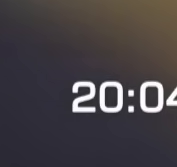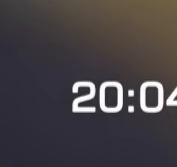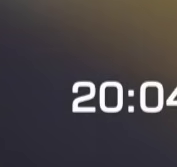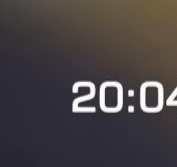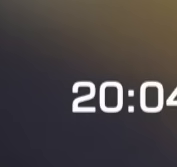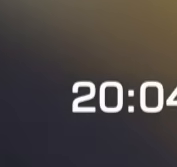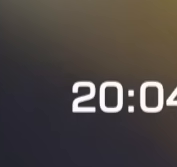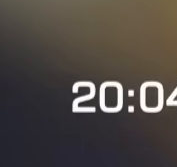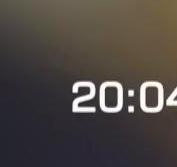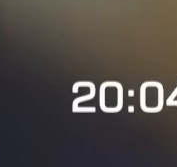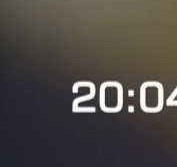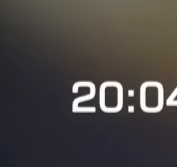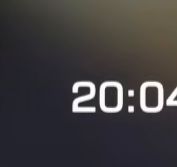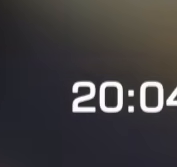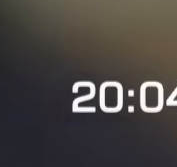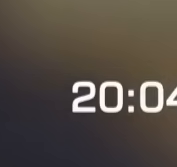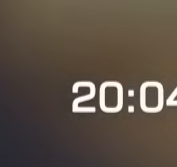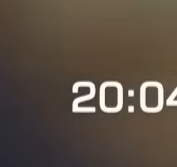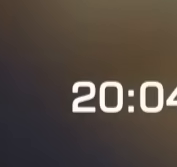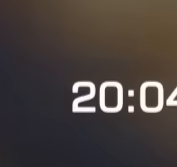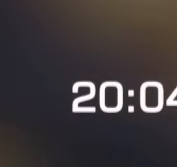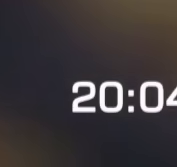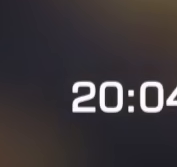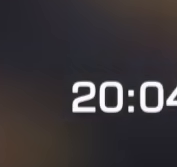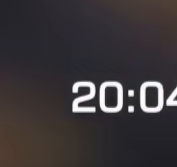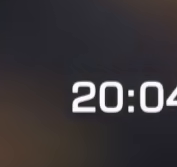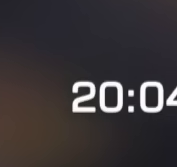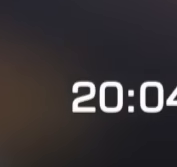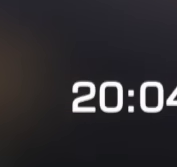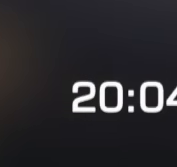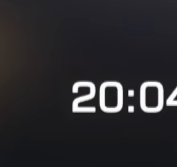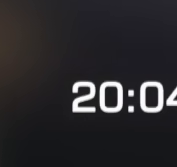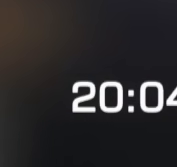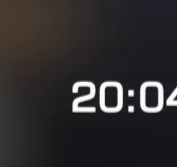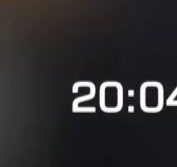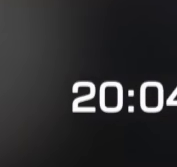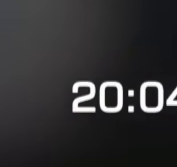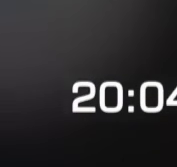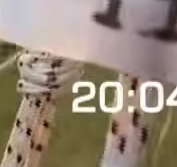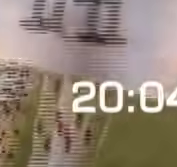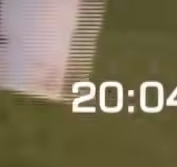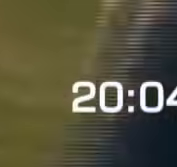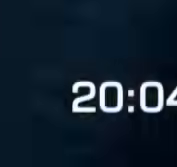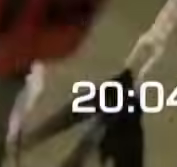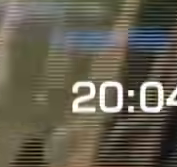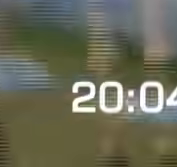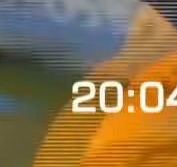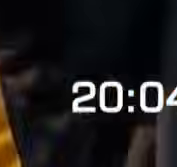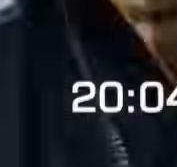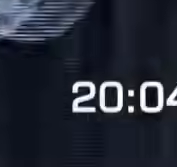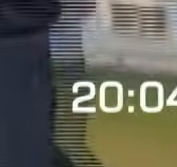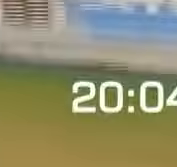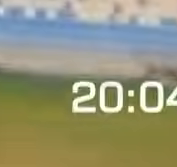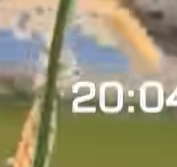იცი? ცურვა ცოტა. მაგრამ ფრენა უკეთესად. ფრენავებს საჰაერო ბურთით ყველაზე